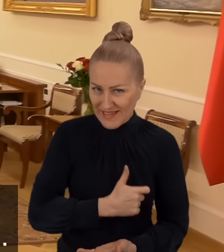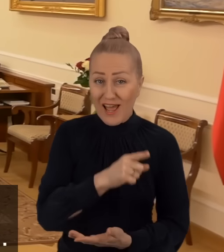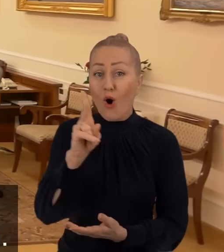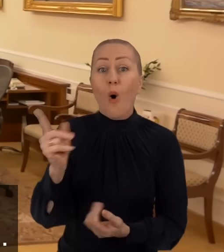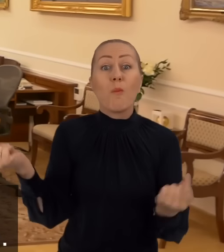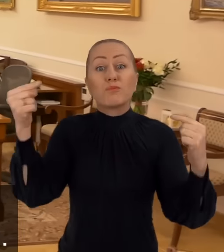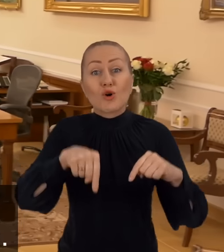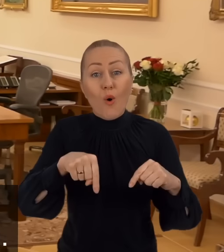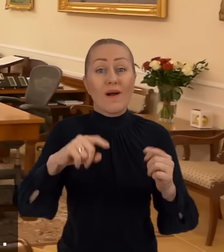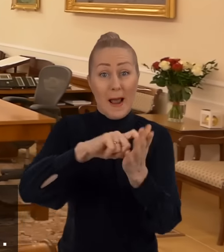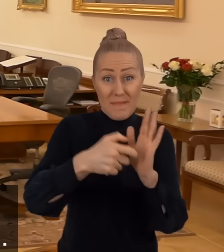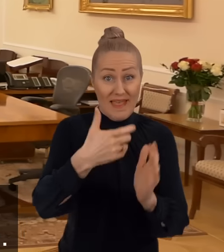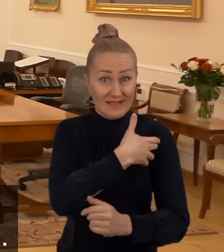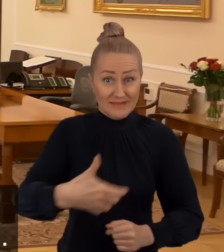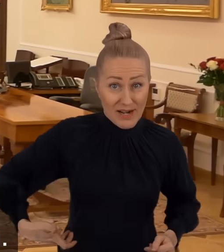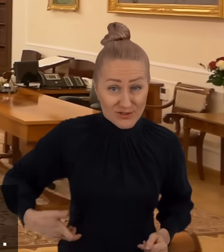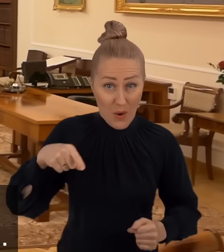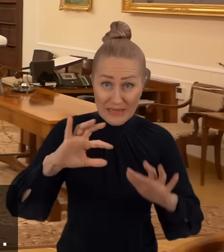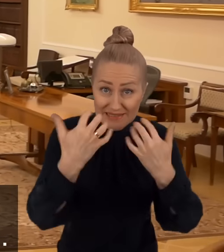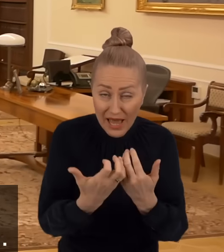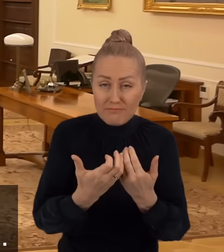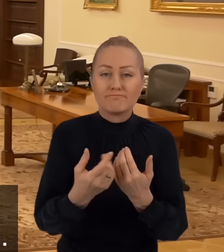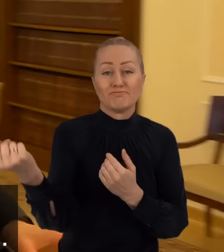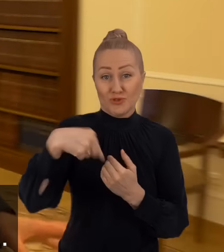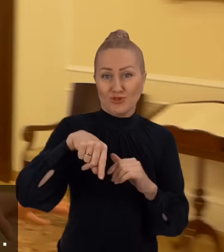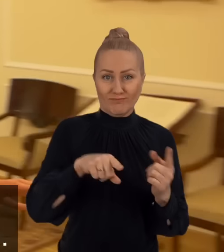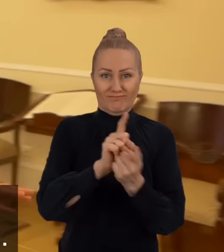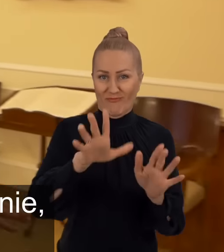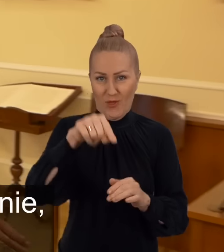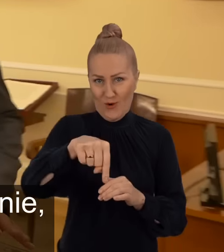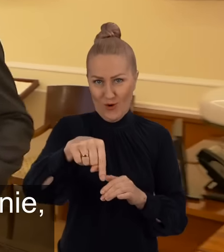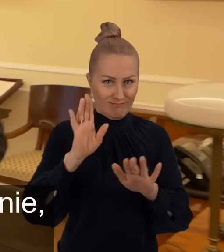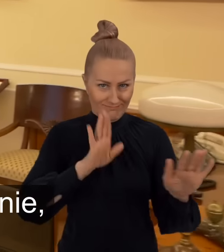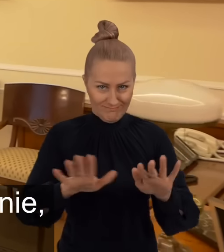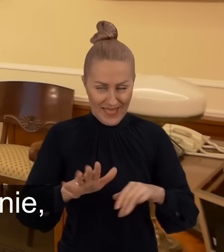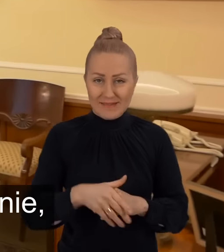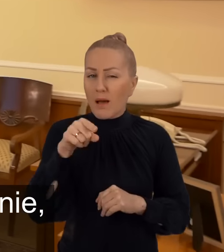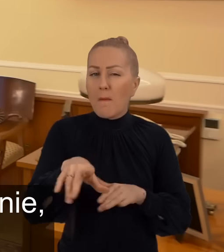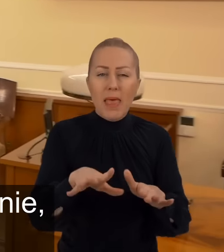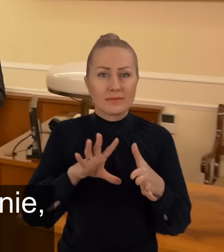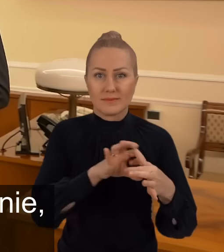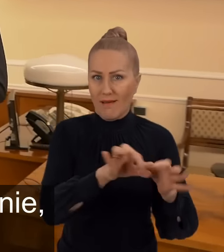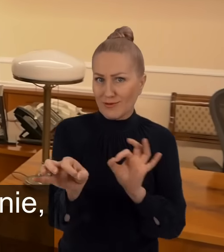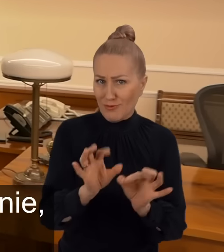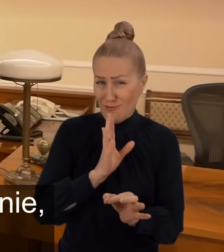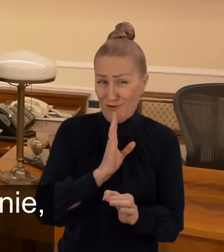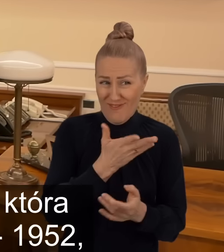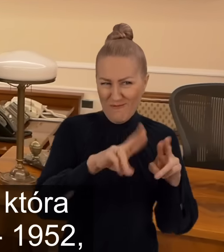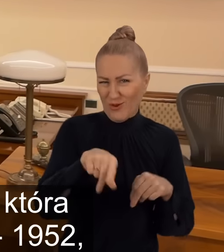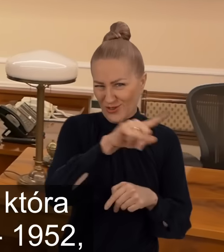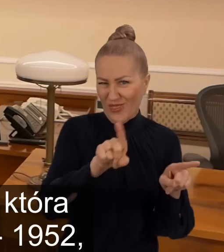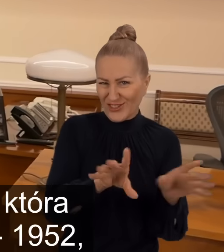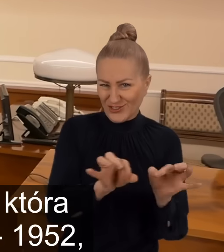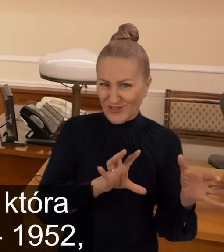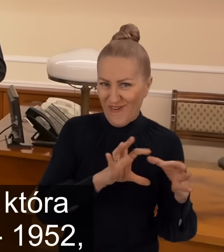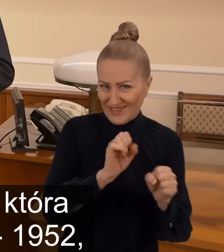gabinetu marszałka sejmu, zatrzymują się w tym miejscu. To miejsce jest historyczne pewnie, jak wszystko tutaj, prawda?